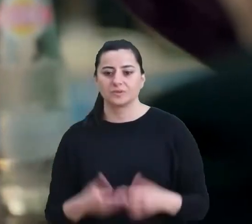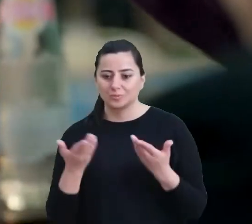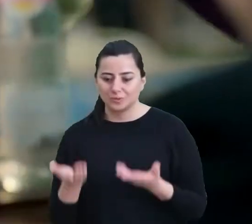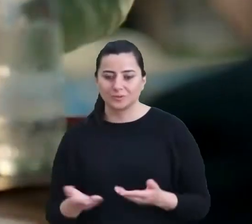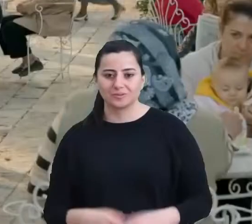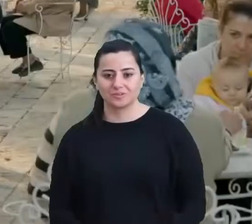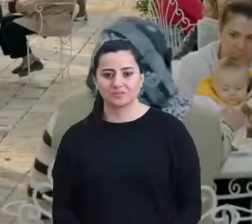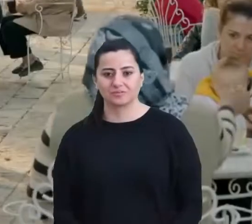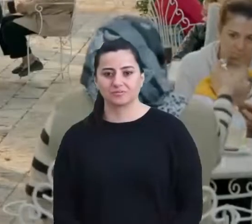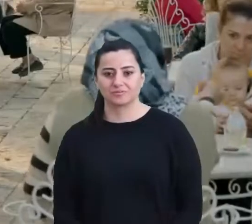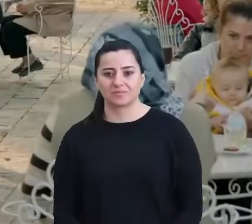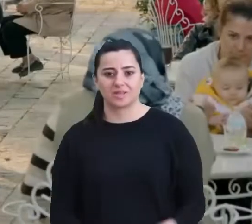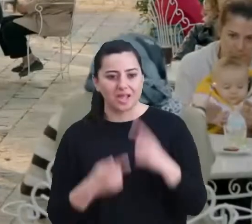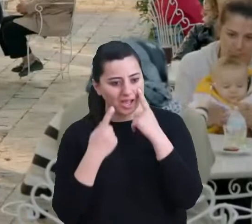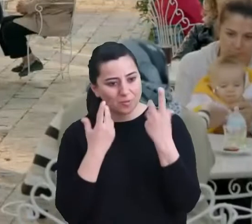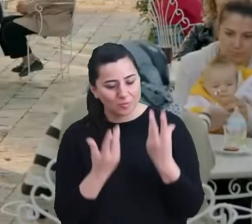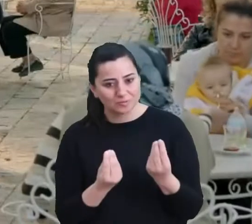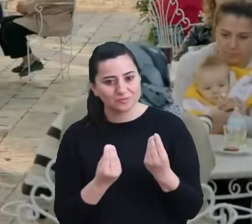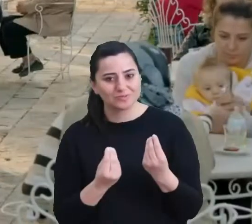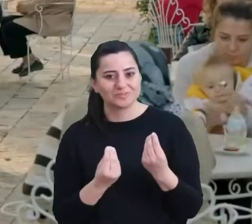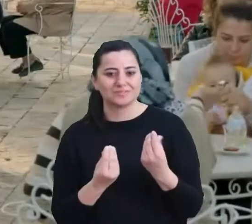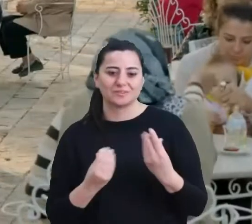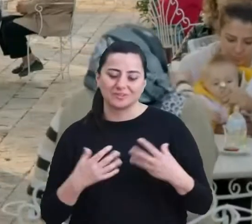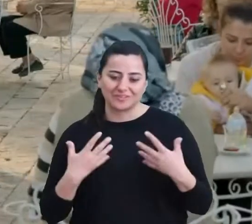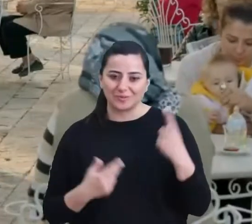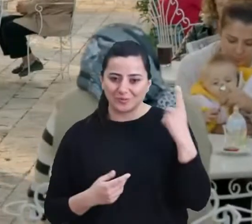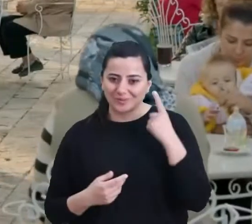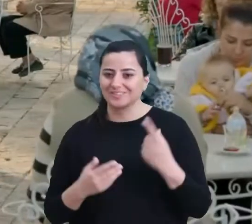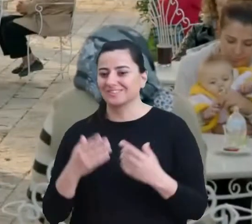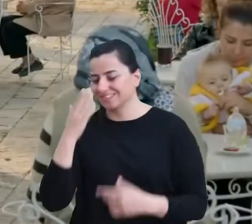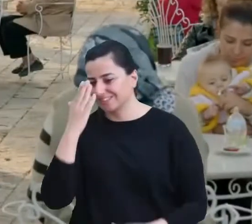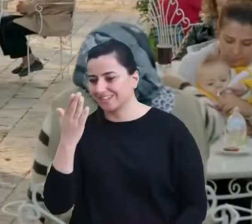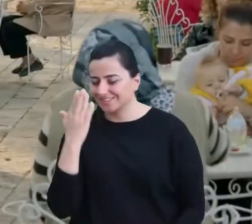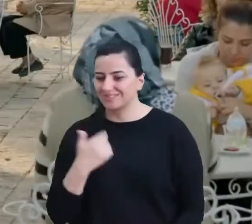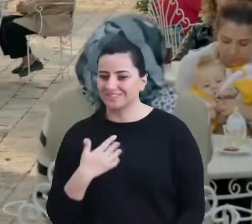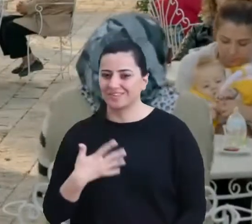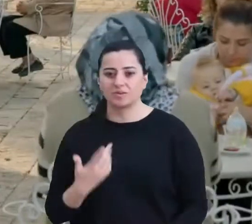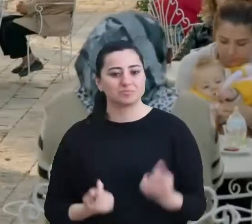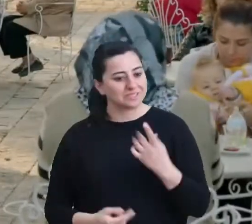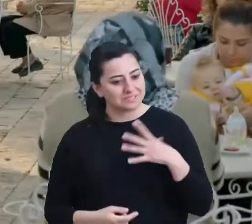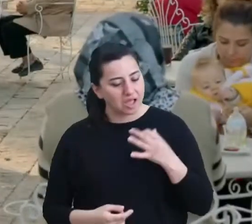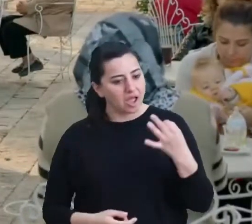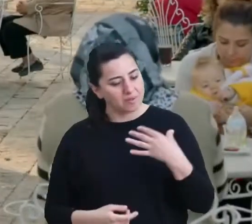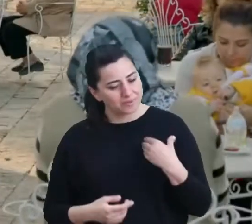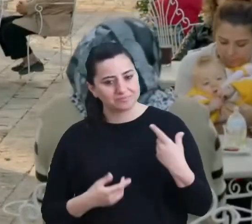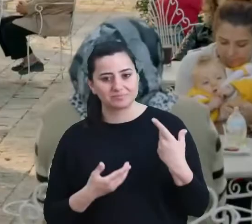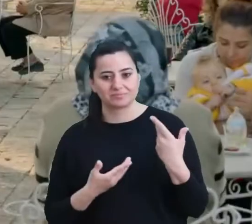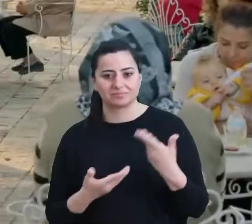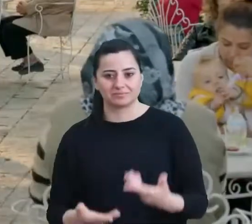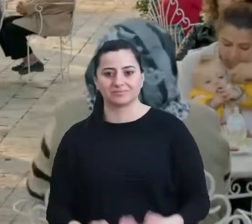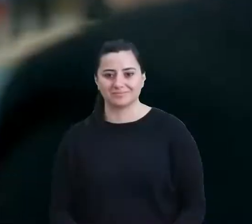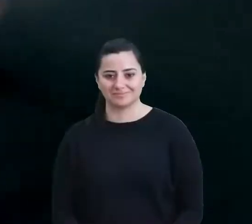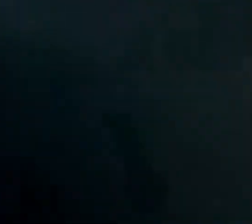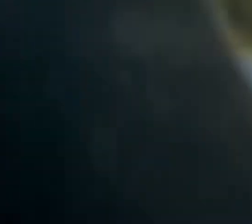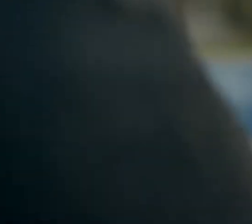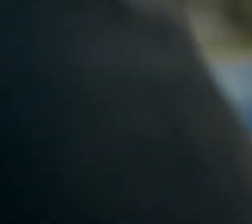Buyurun. Hayırlı olsun Bahri abi. Vallahi duyduk, çok sevindik. Sağ ol, sağ ol. Ben de sevindim. Başka bir isteğiniz olursa seslenin, ben buralardayım. Gazoz